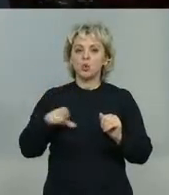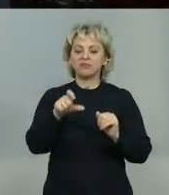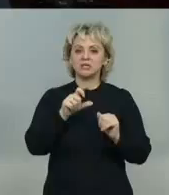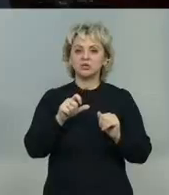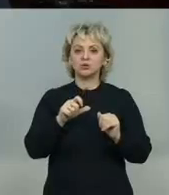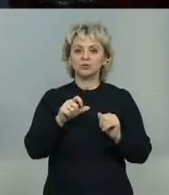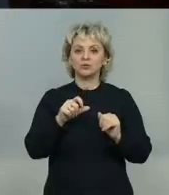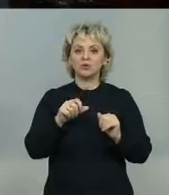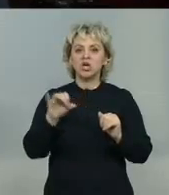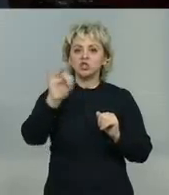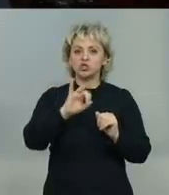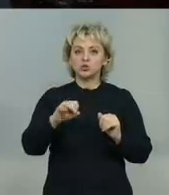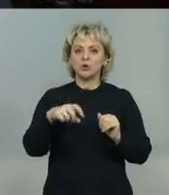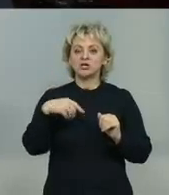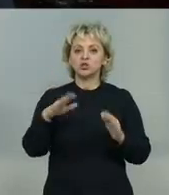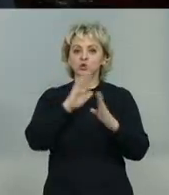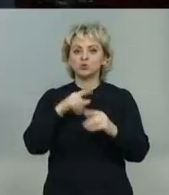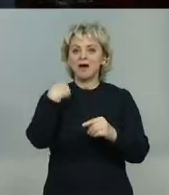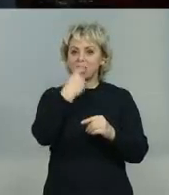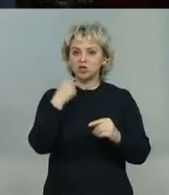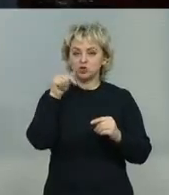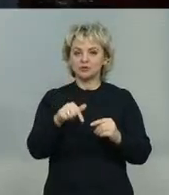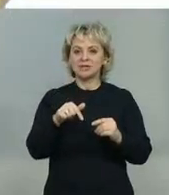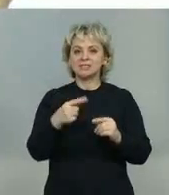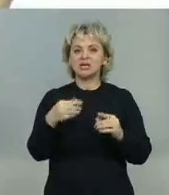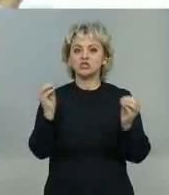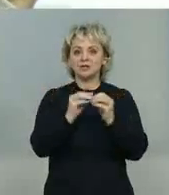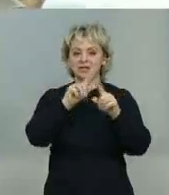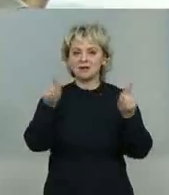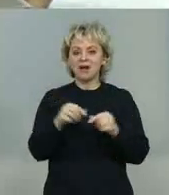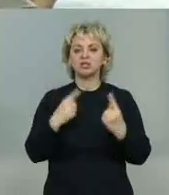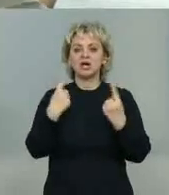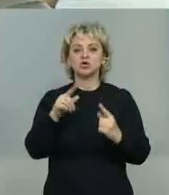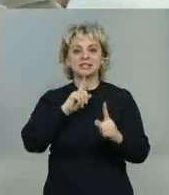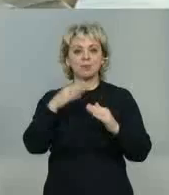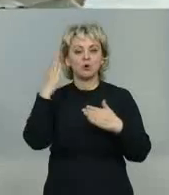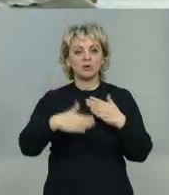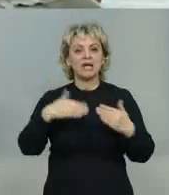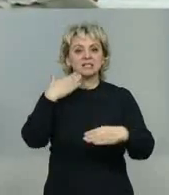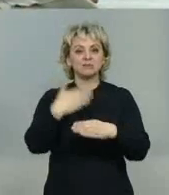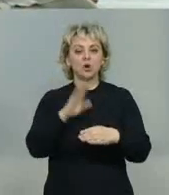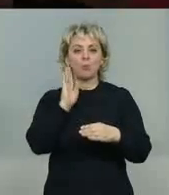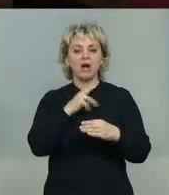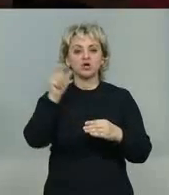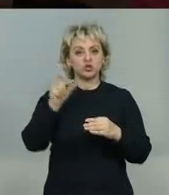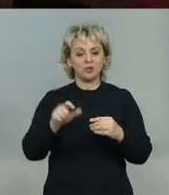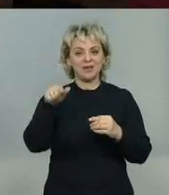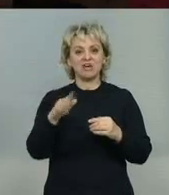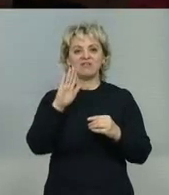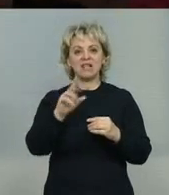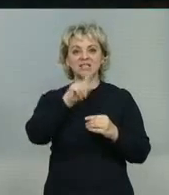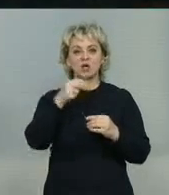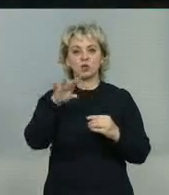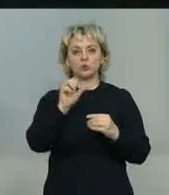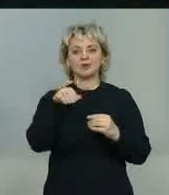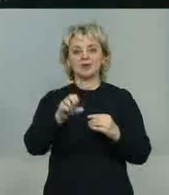Ростов-на-Дону «История, судьба, личности» из 10 картин. Торжественное собрание завершил спектакль «Матерь человеческая» Виталия